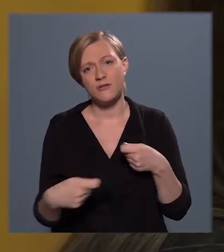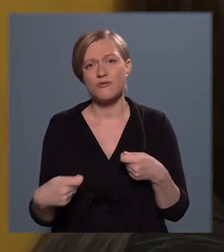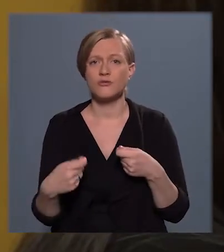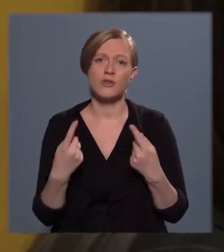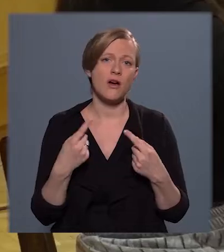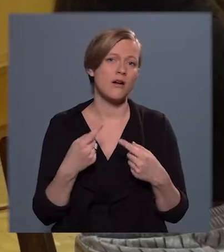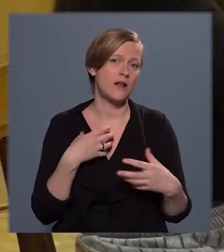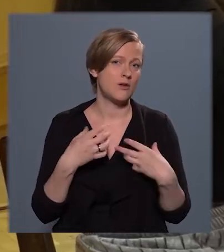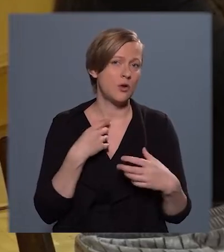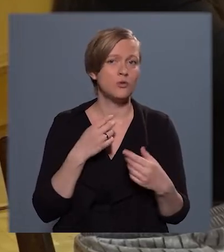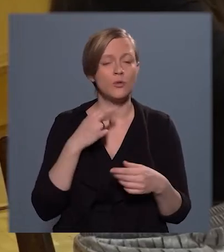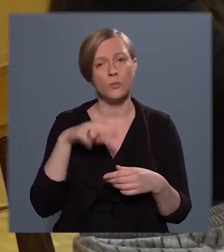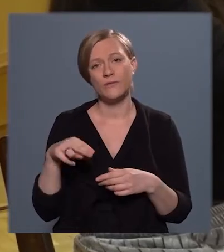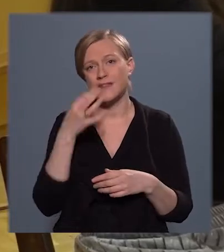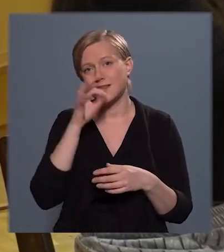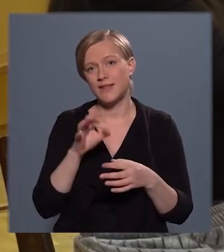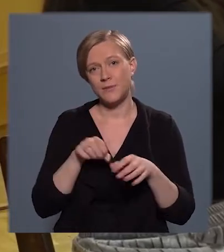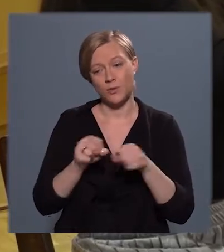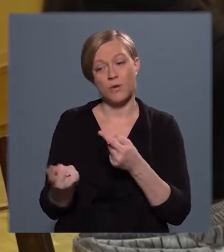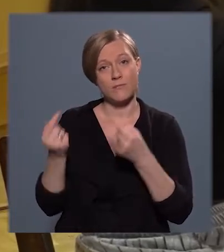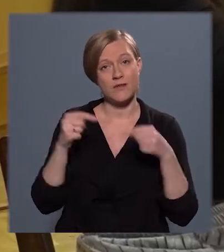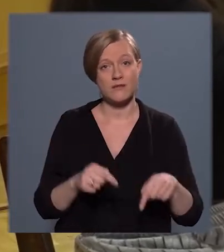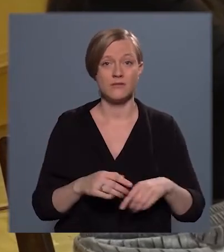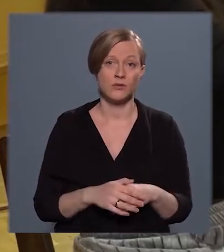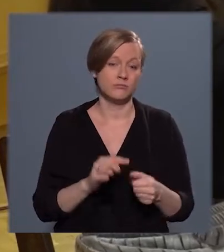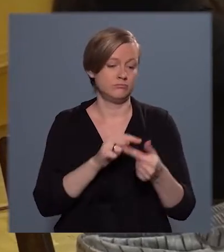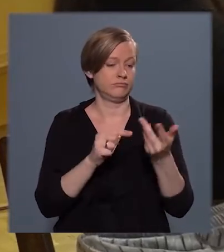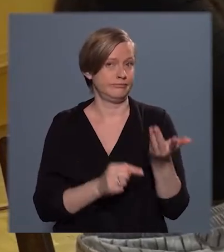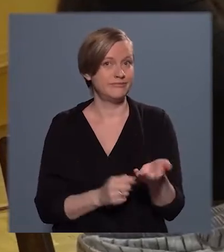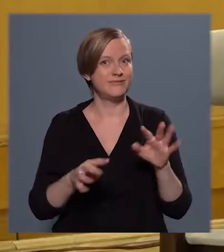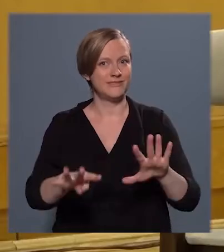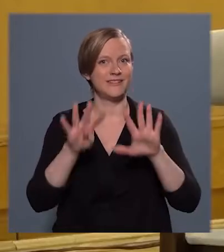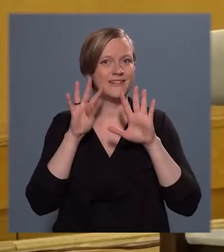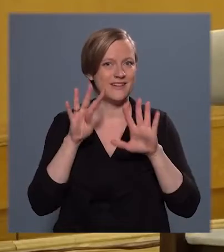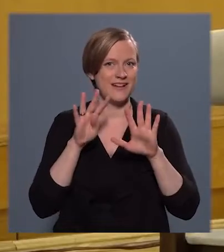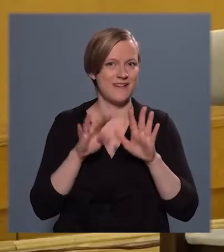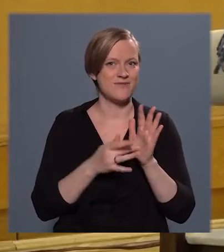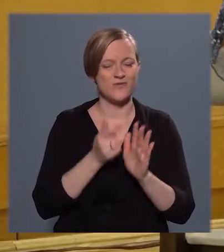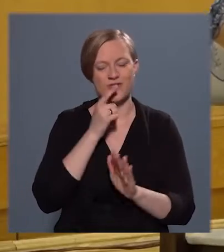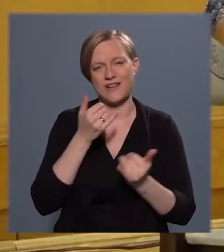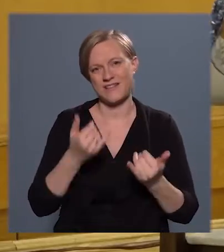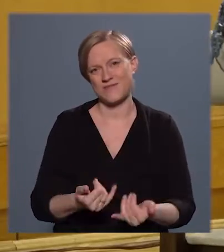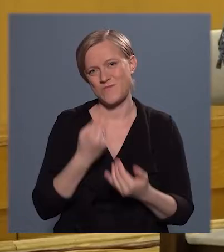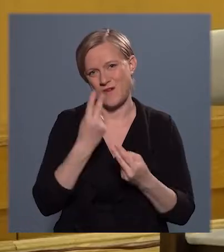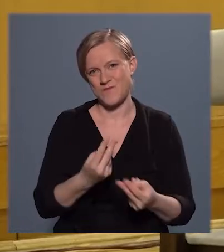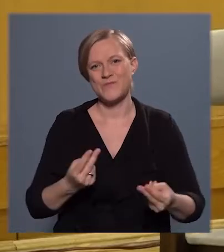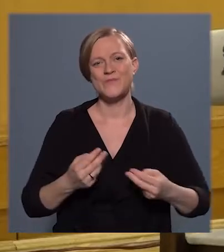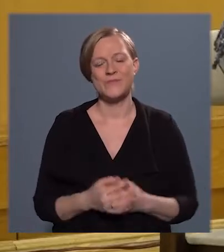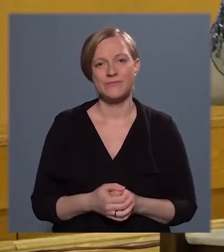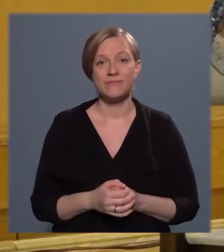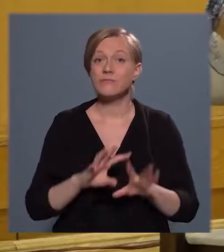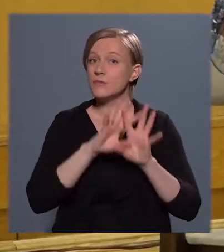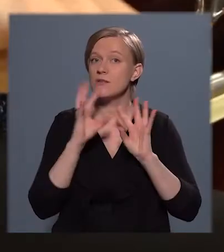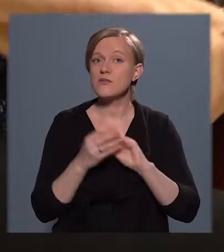művész a német önkormányzat részéről. Tehát 9 műsort, számot fogunk látni a mai napon.